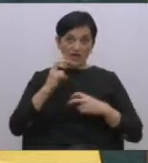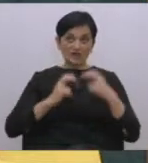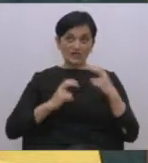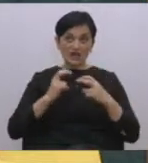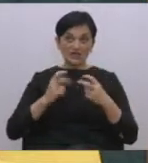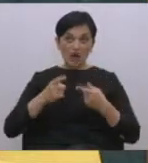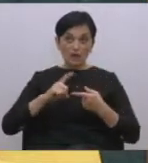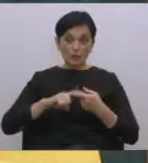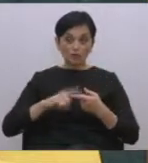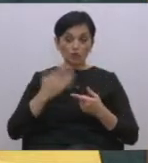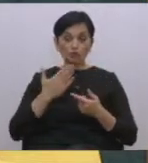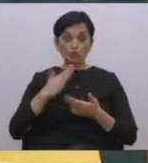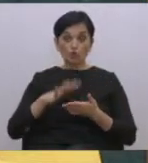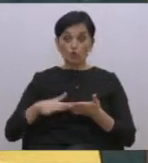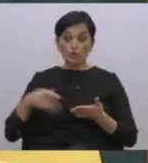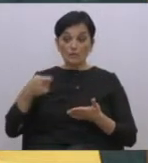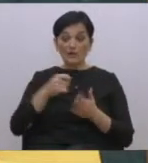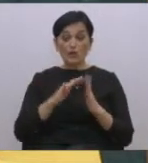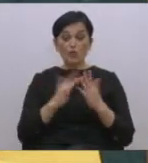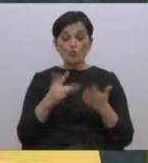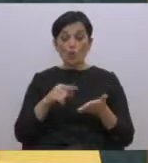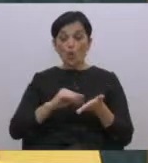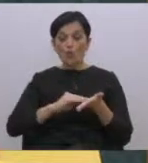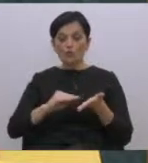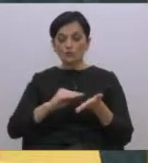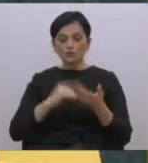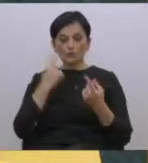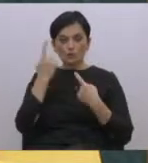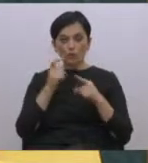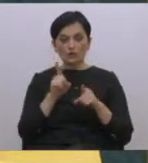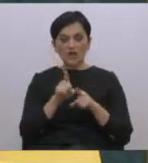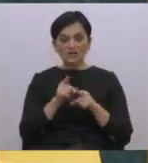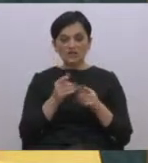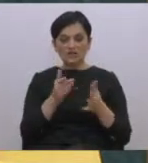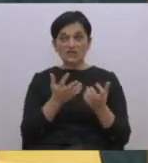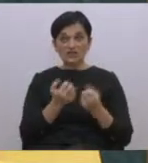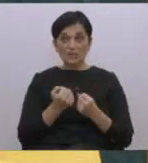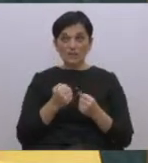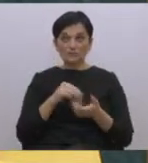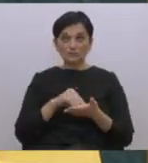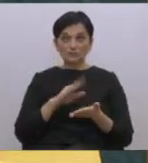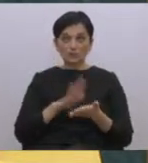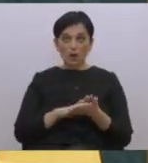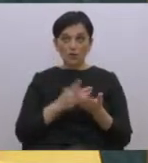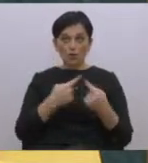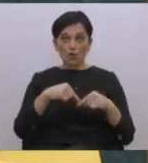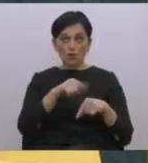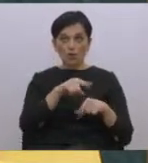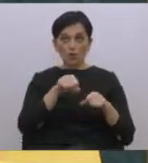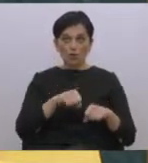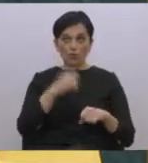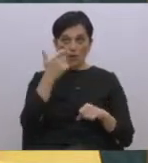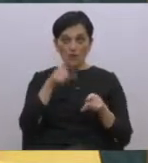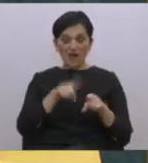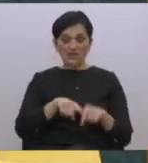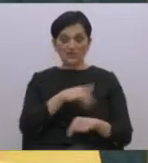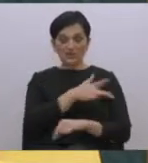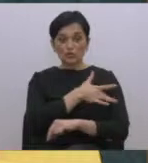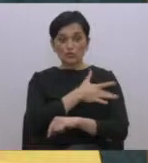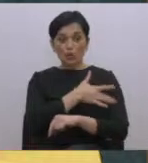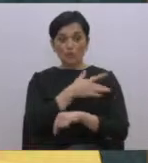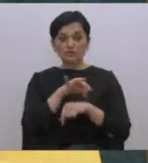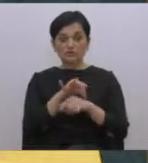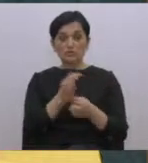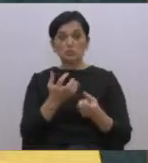შესახებ, თუ მიმართვისას მოთხოვნილი იქნება მონაცემების ასეთი გზით მოძიება. მარეგისტრირებელი ორგანო უფლებამოსილია ასეთი მომსახურების